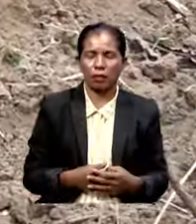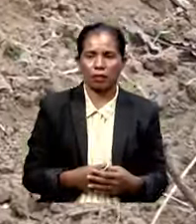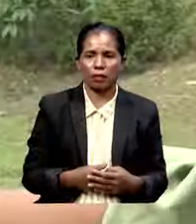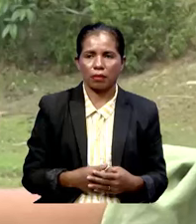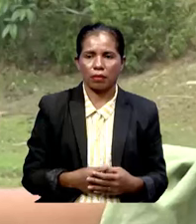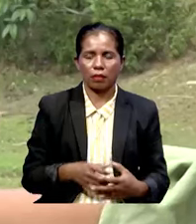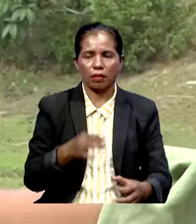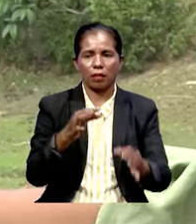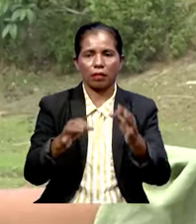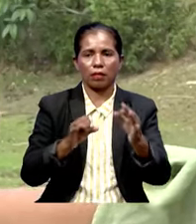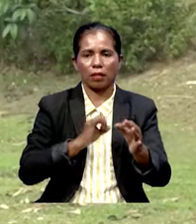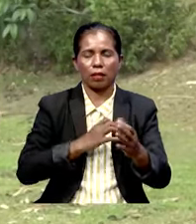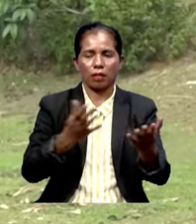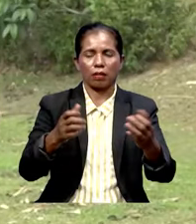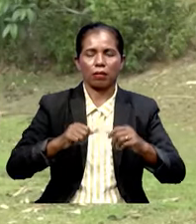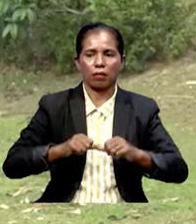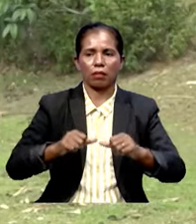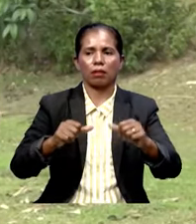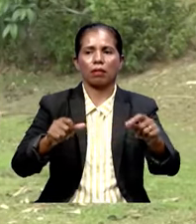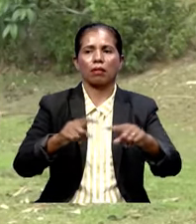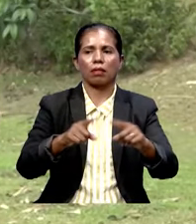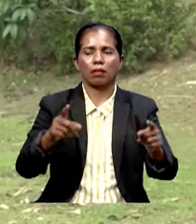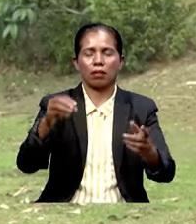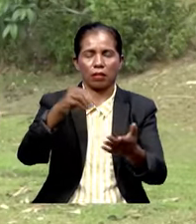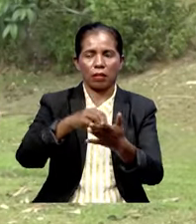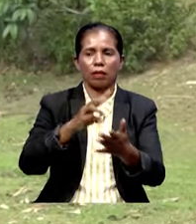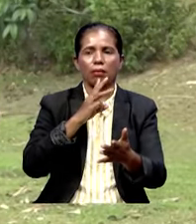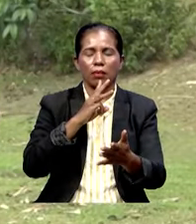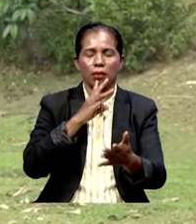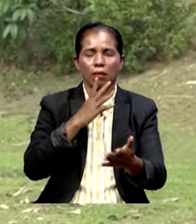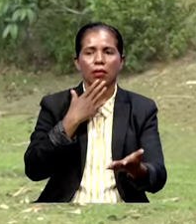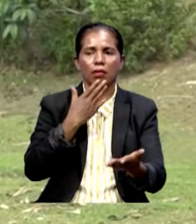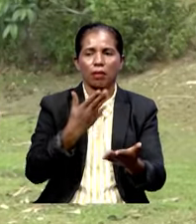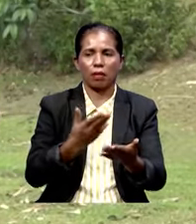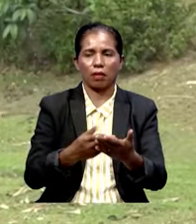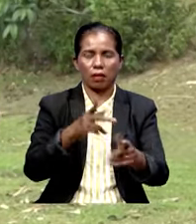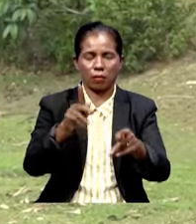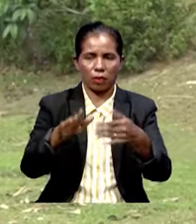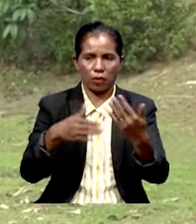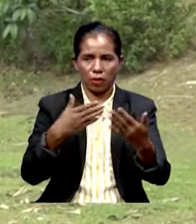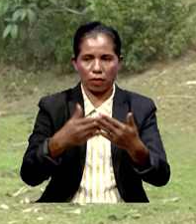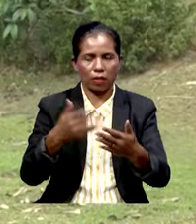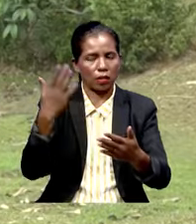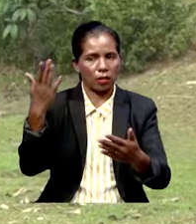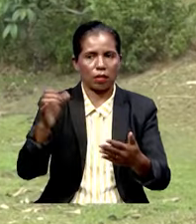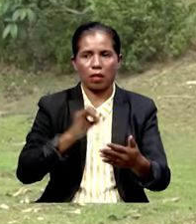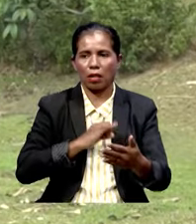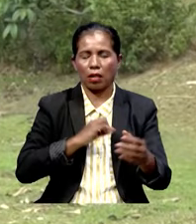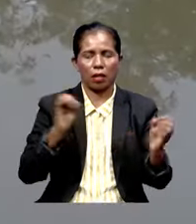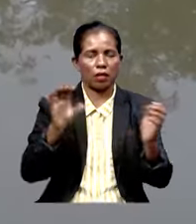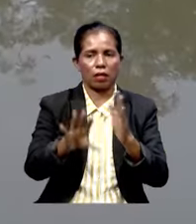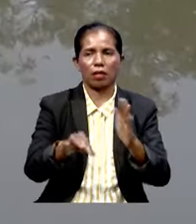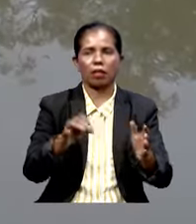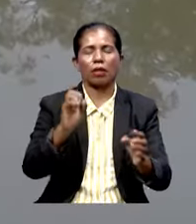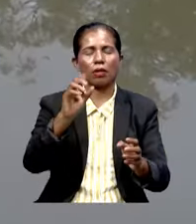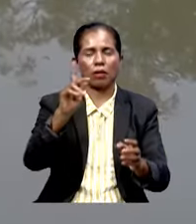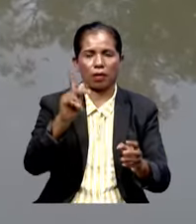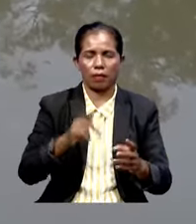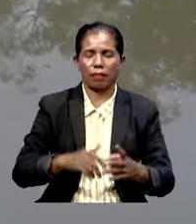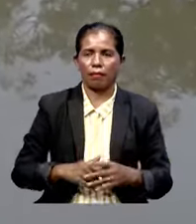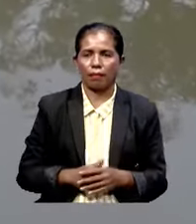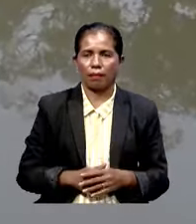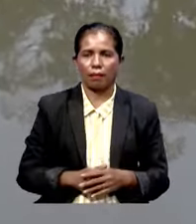Sen hau kont hakara kontinua hela konservasaun be dia kli tamba komendari serne be iha karai pe hau la heta betira mas la ia betira.